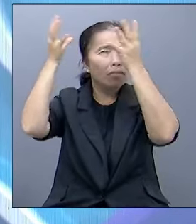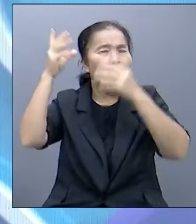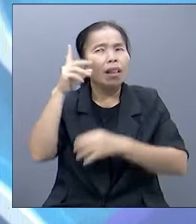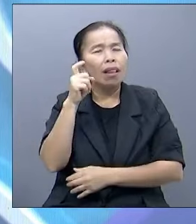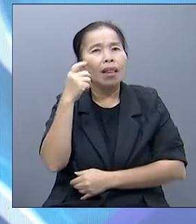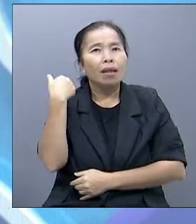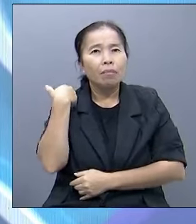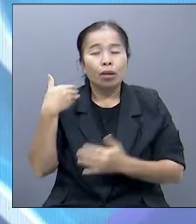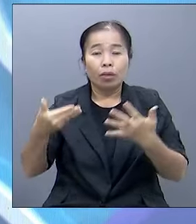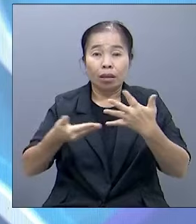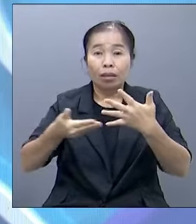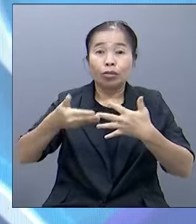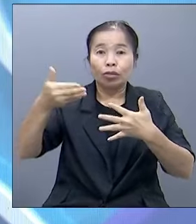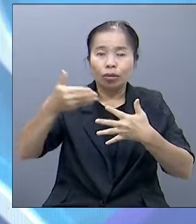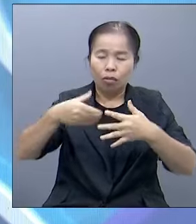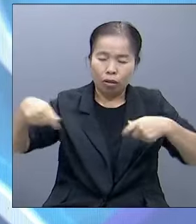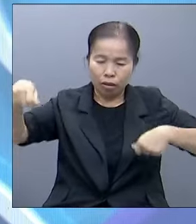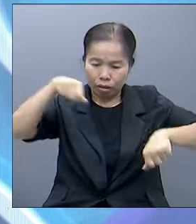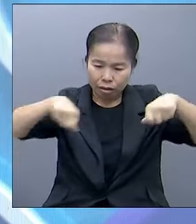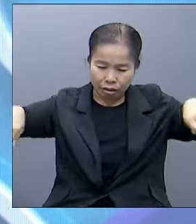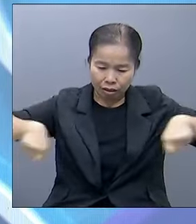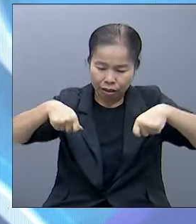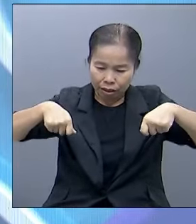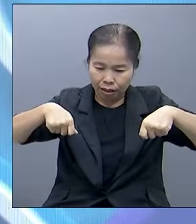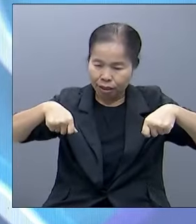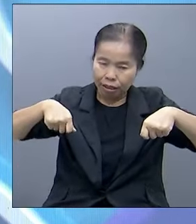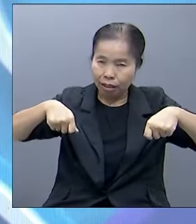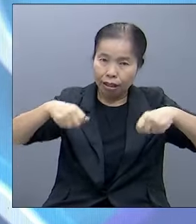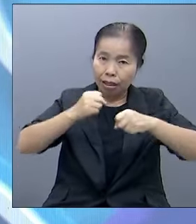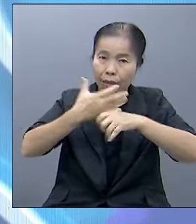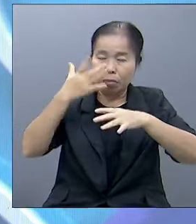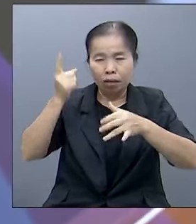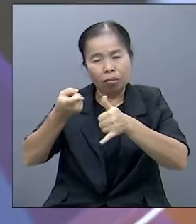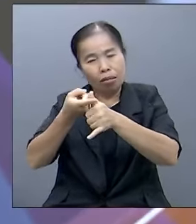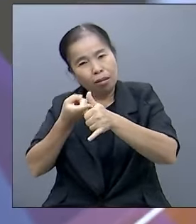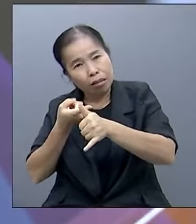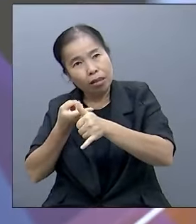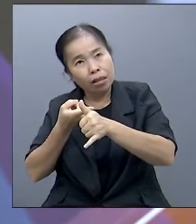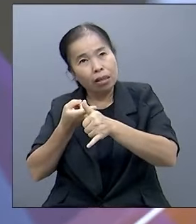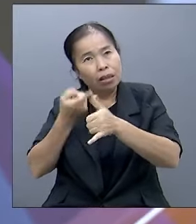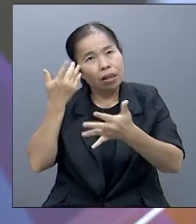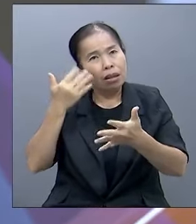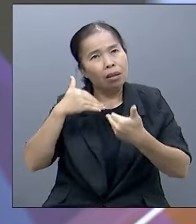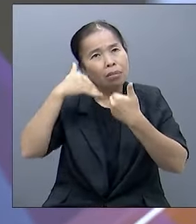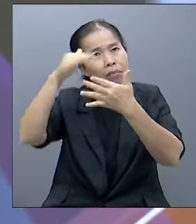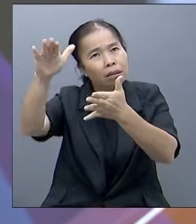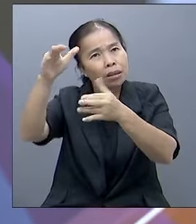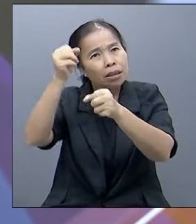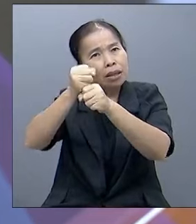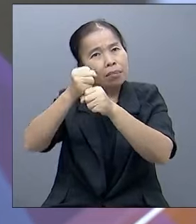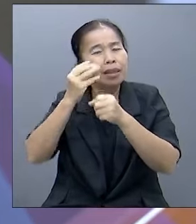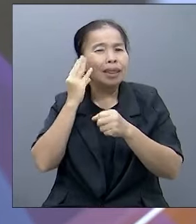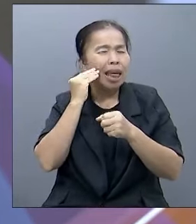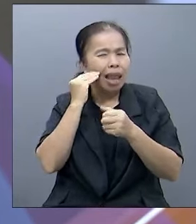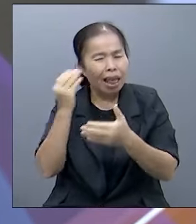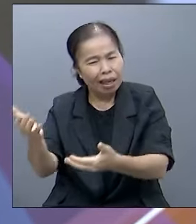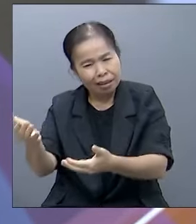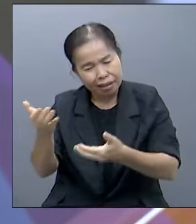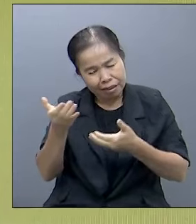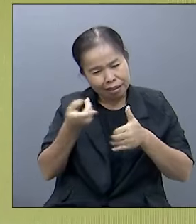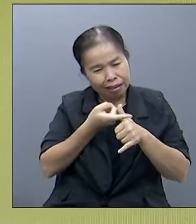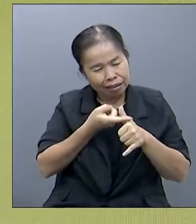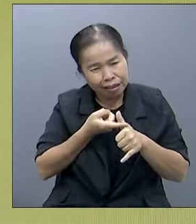อนก่อนจะไปปรุงอาหารเนี่ยจะต้องจัดการน้องยังไง หรือส่งเป็น ส่งไปแบบน่ารักอยู่แบบเน ี้ ยเรา เออนั่นน่ะ